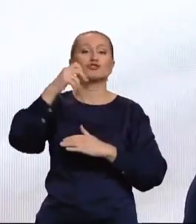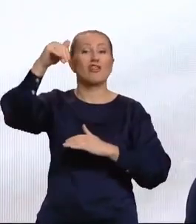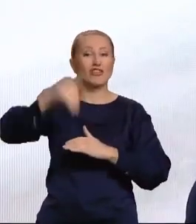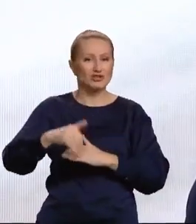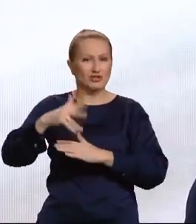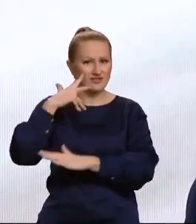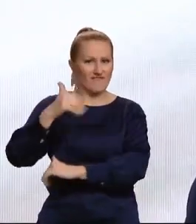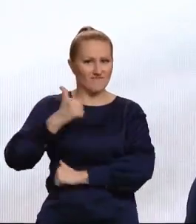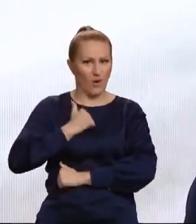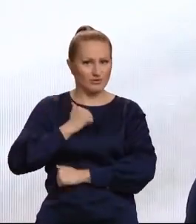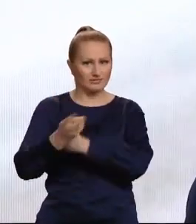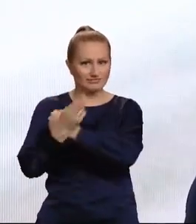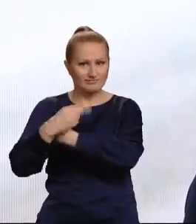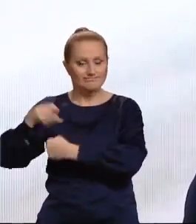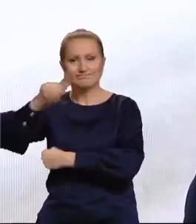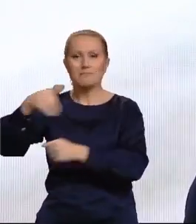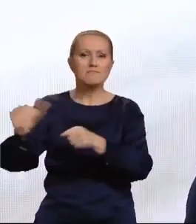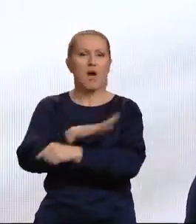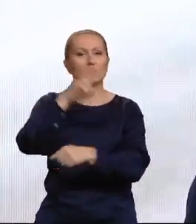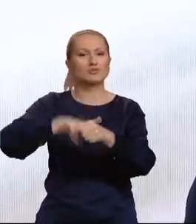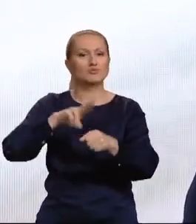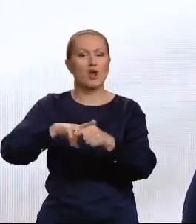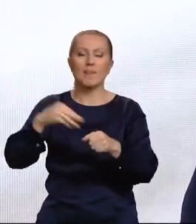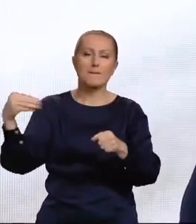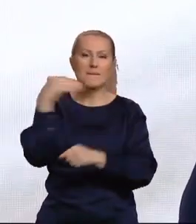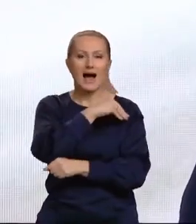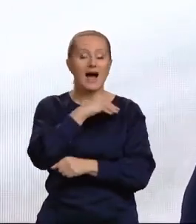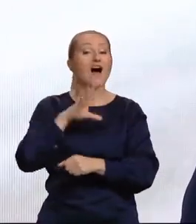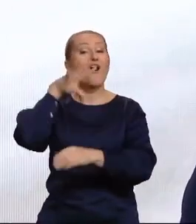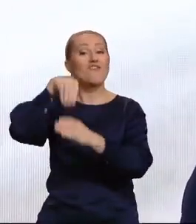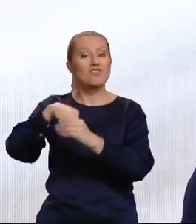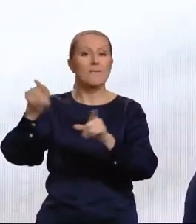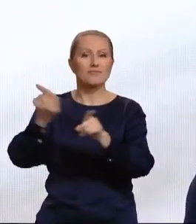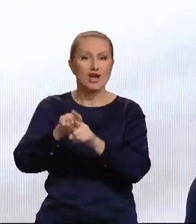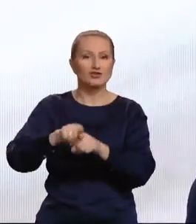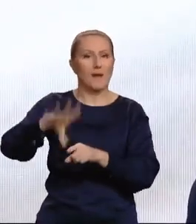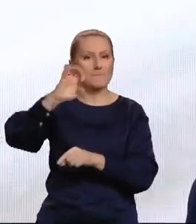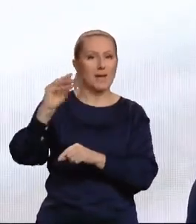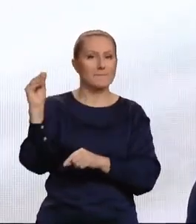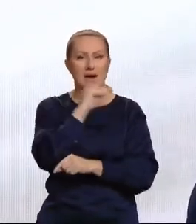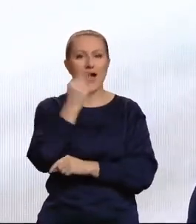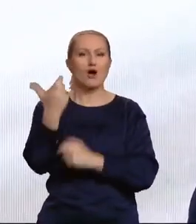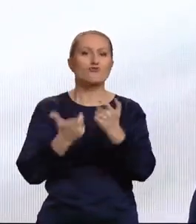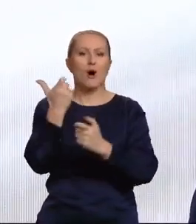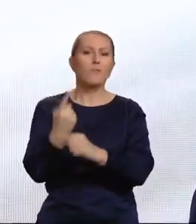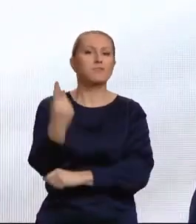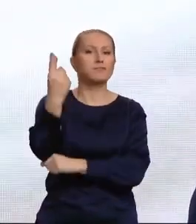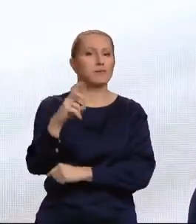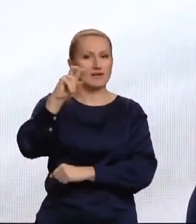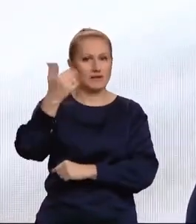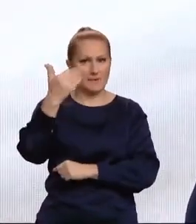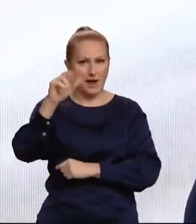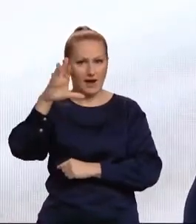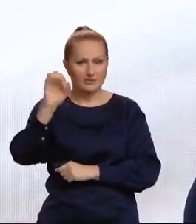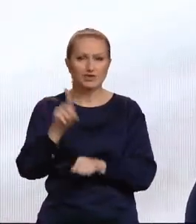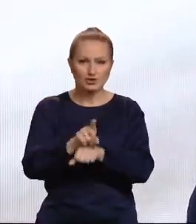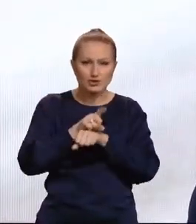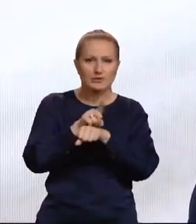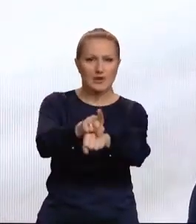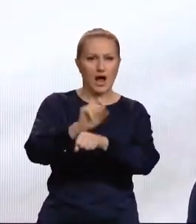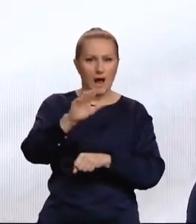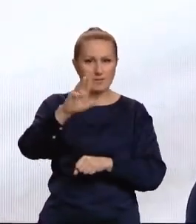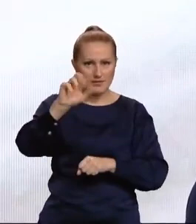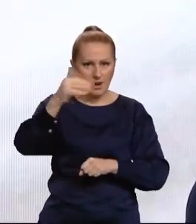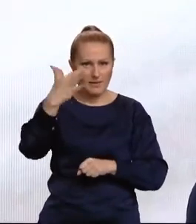armii uzbrojonej w najnowocześniejszy sprzęt, w tym między innymi 500 zestawów artylerii rakietowej HIMARS, czołgi Abrams